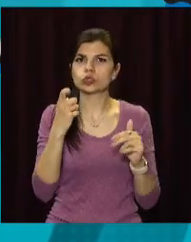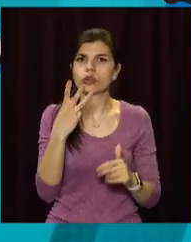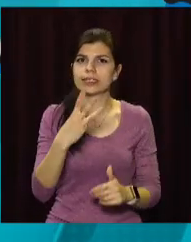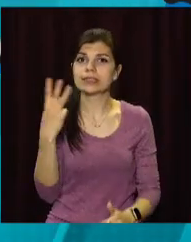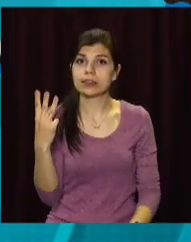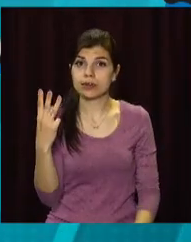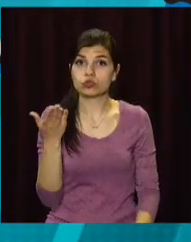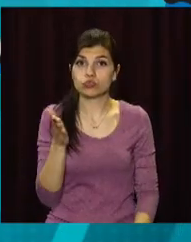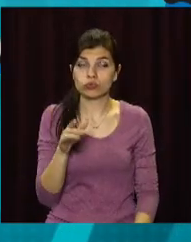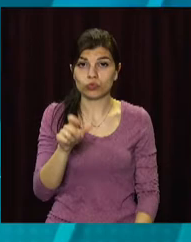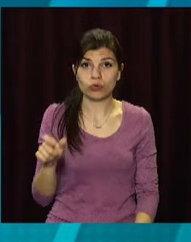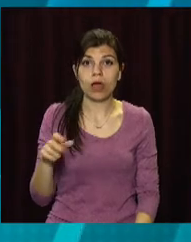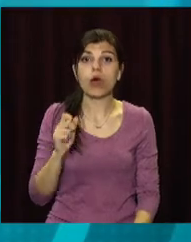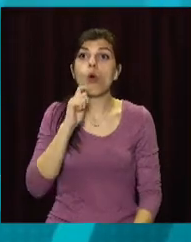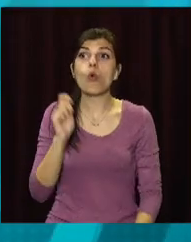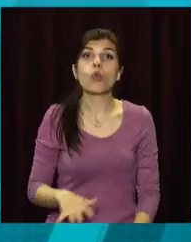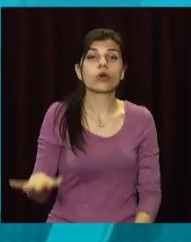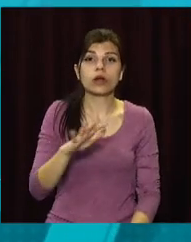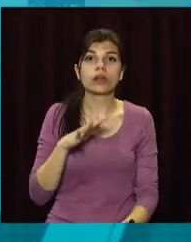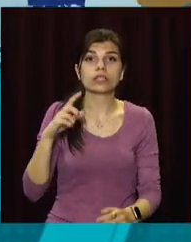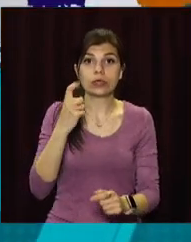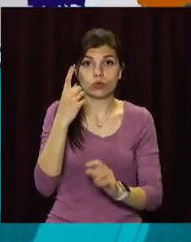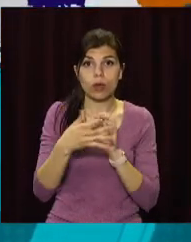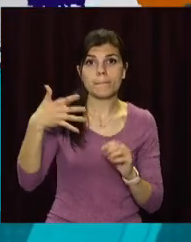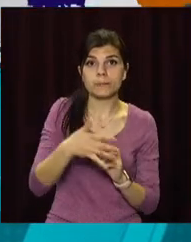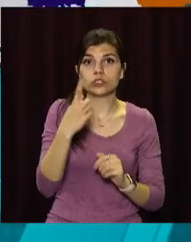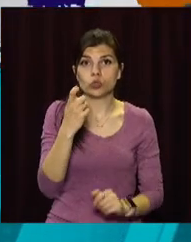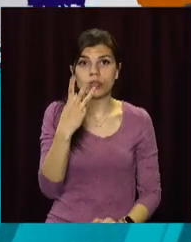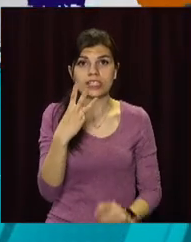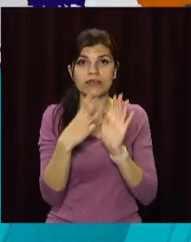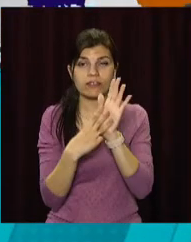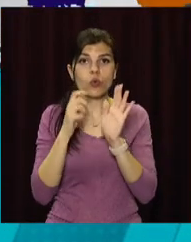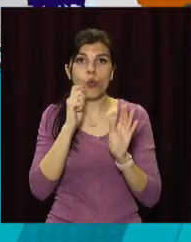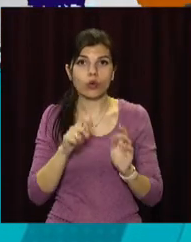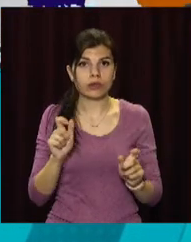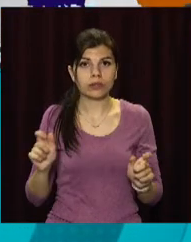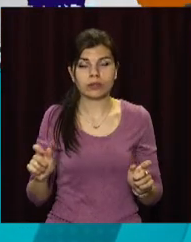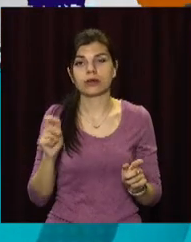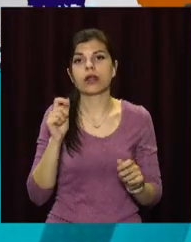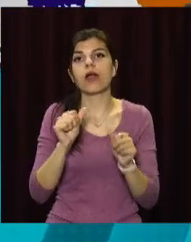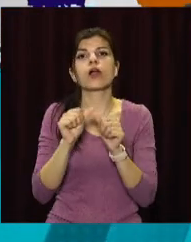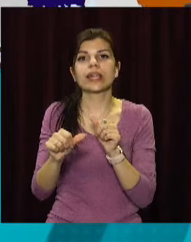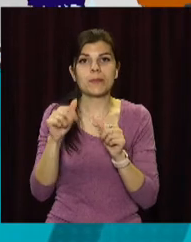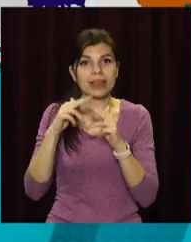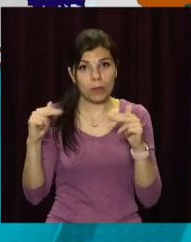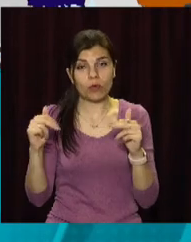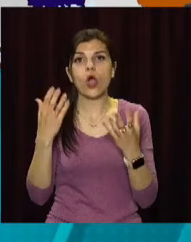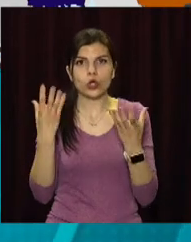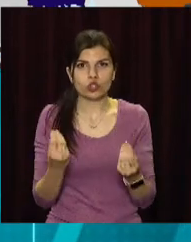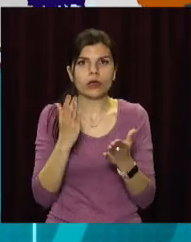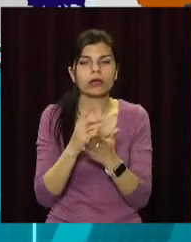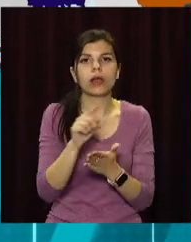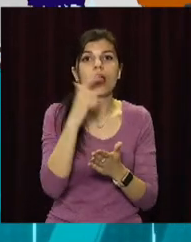– 133. В Україні на COVID-19 занедужали 5138 українців. Крім Дніпропетровщини, у